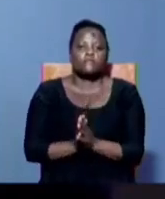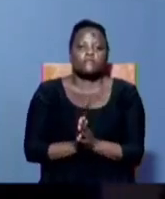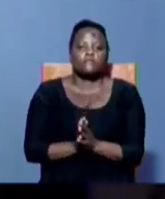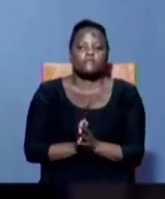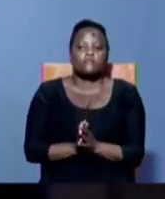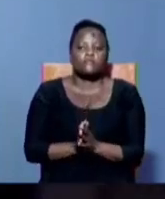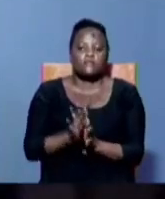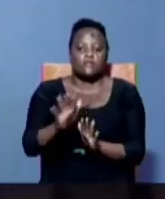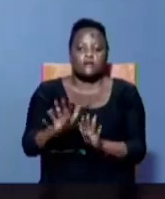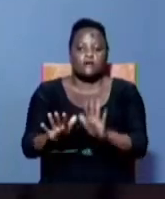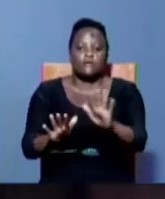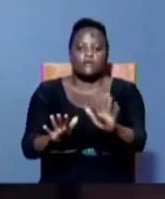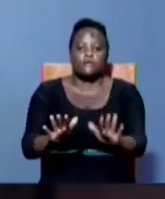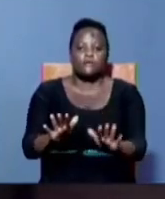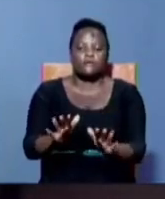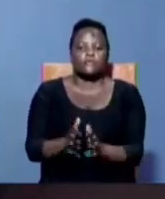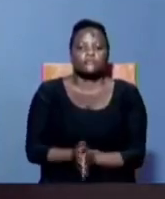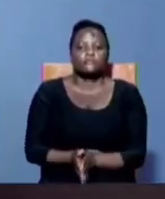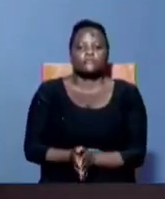Nyayo